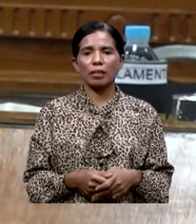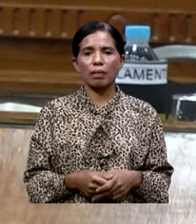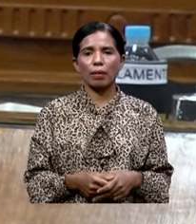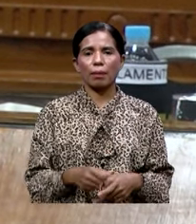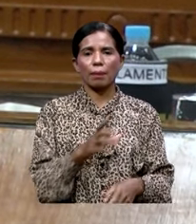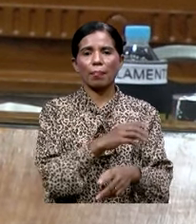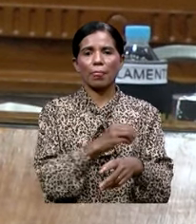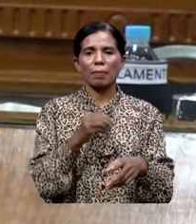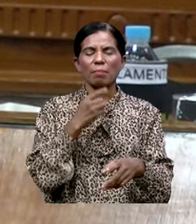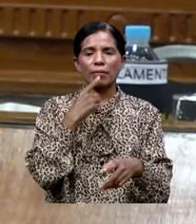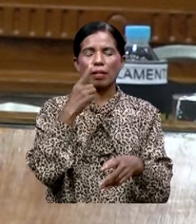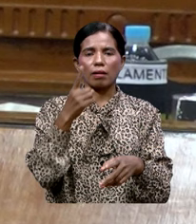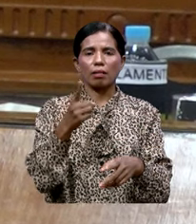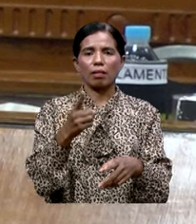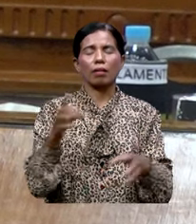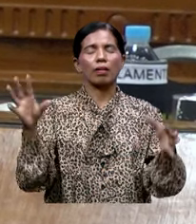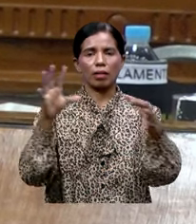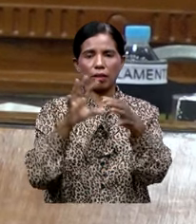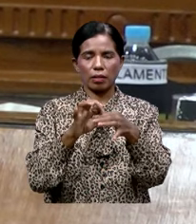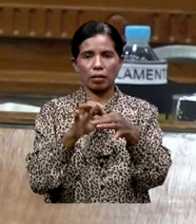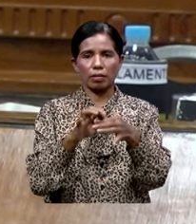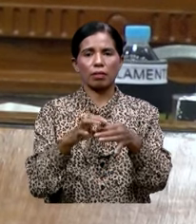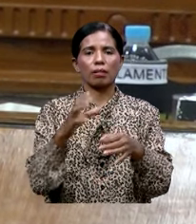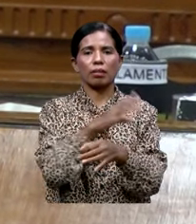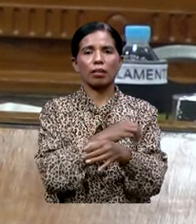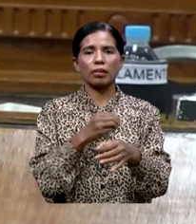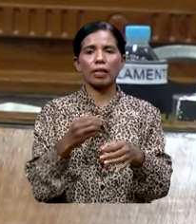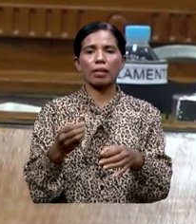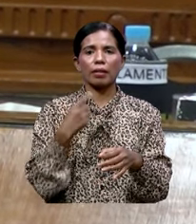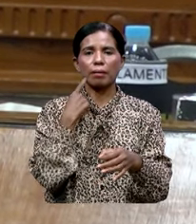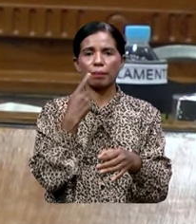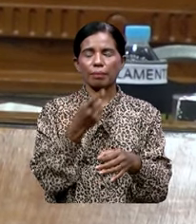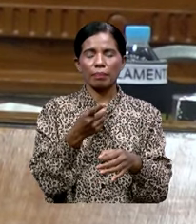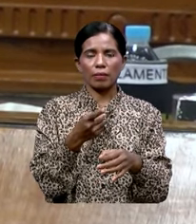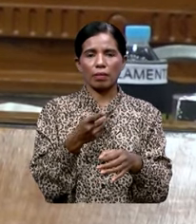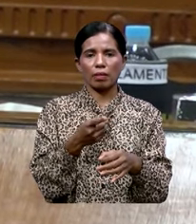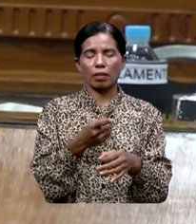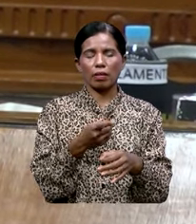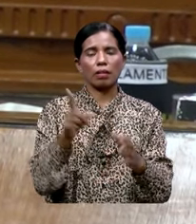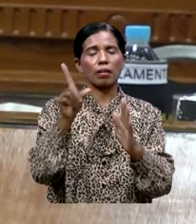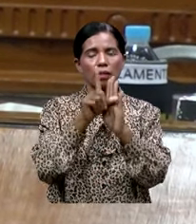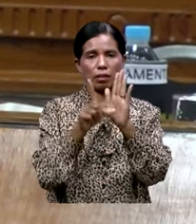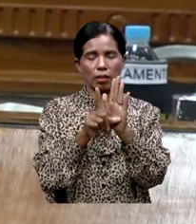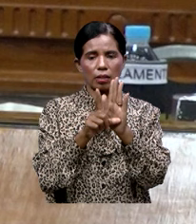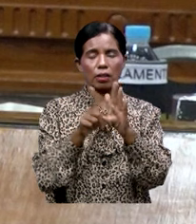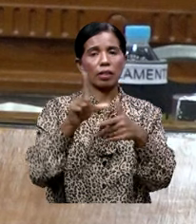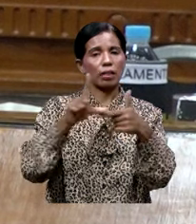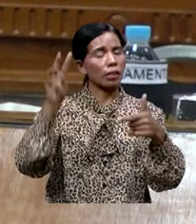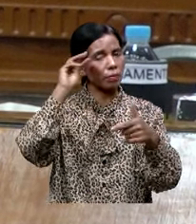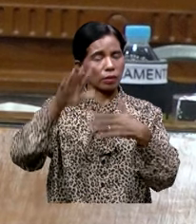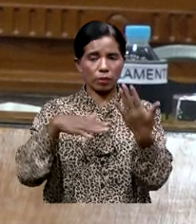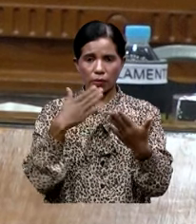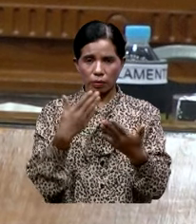Register rekomendasan sir lobo kida liga ho asunto prevensaun ini yang na bawang kao si envia ba linya ministra sir atau